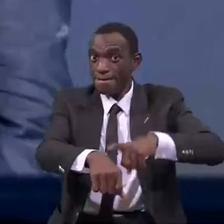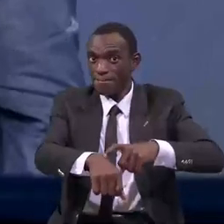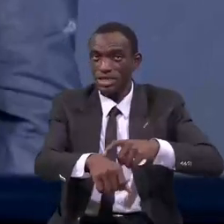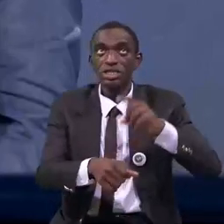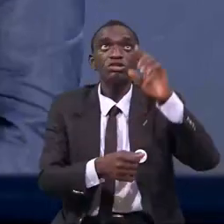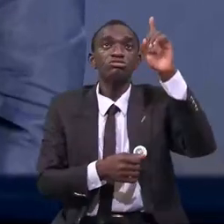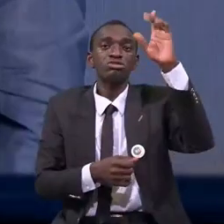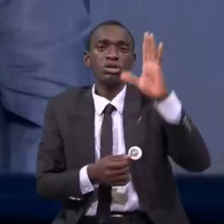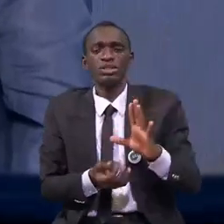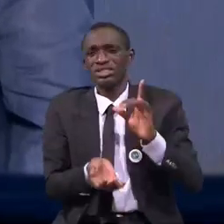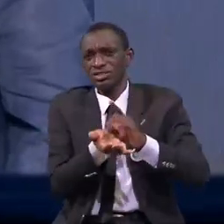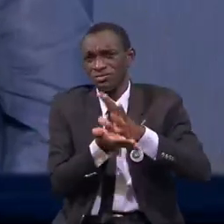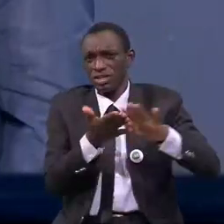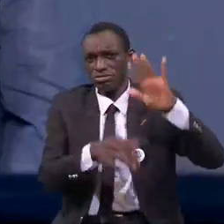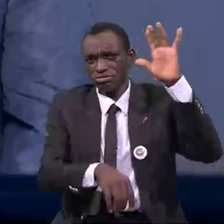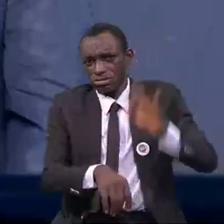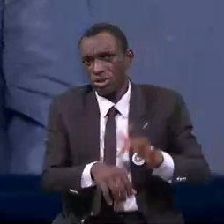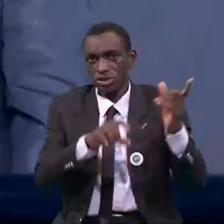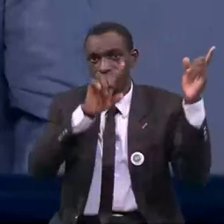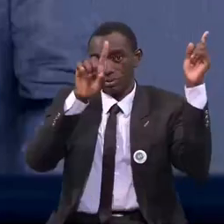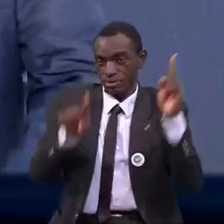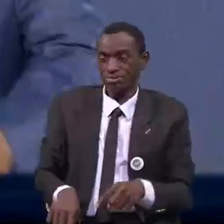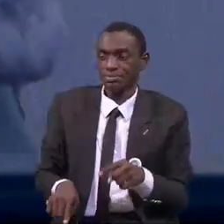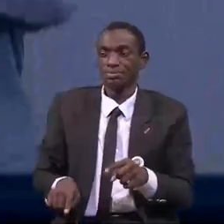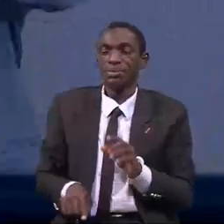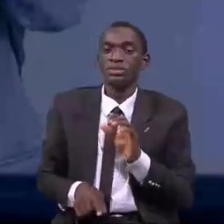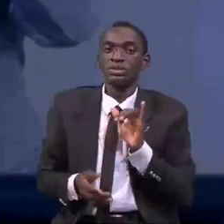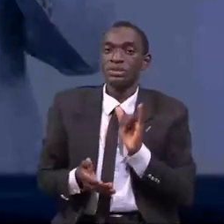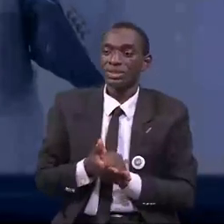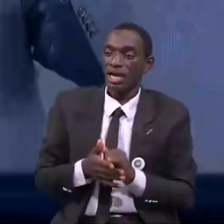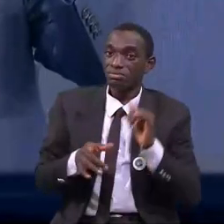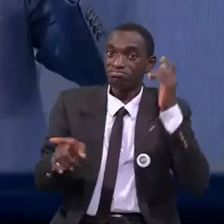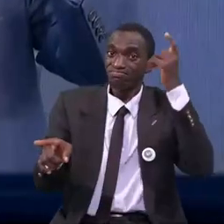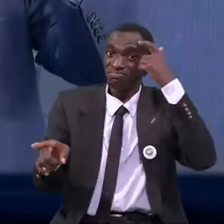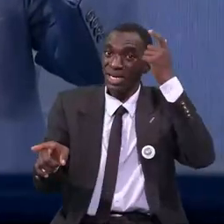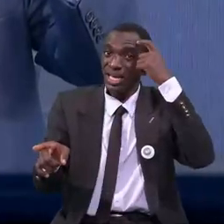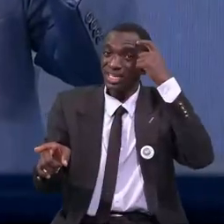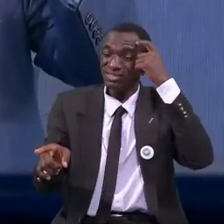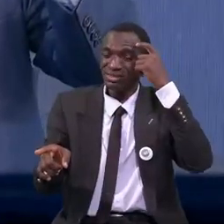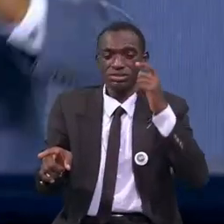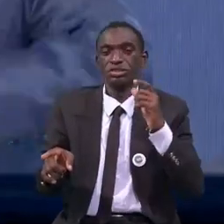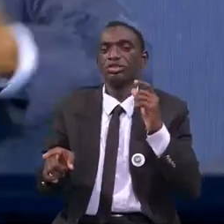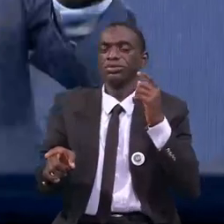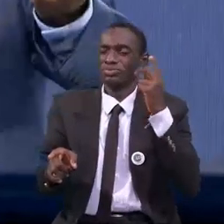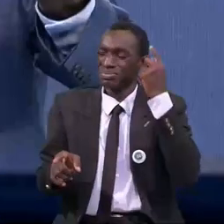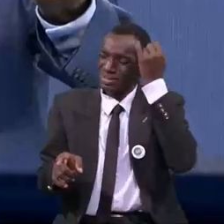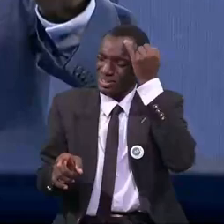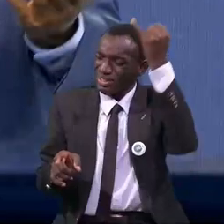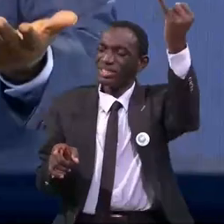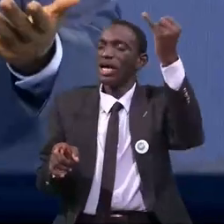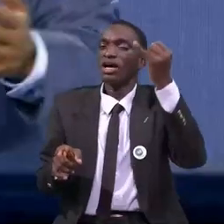pas dès que la touche div est arrivé le sentier effayé là